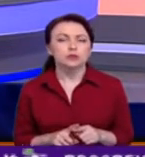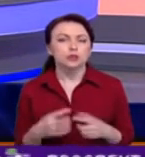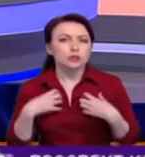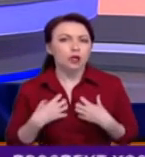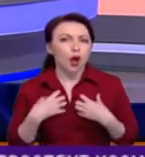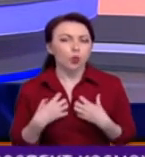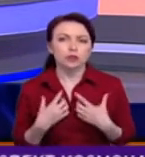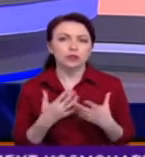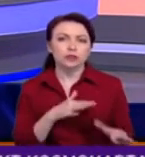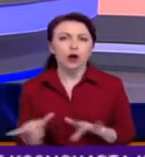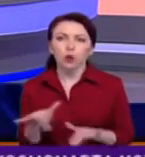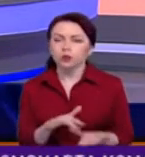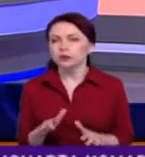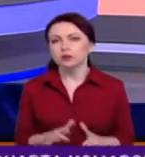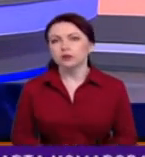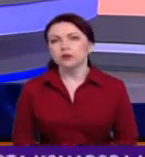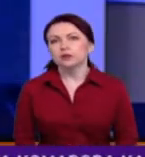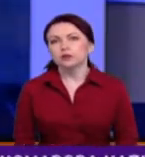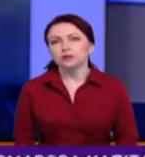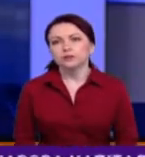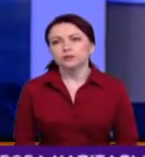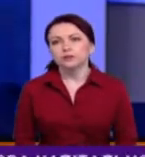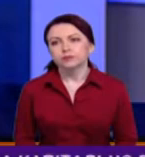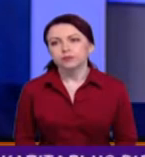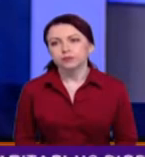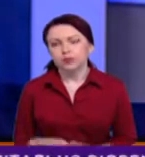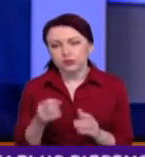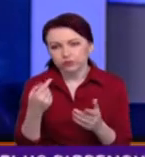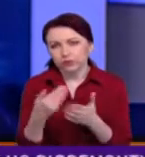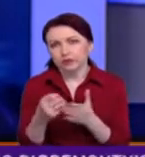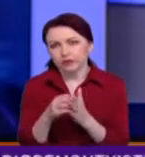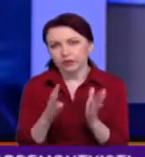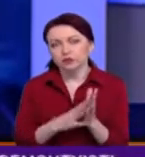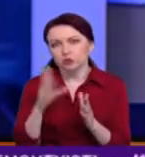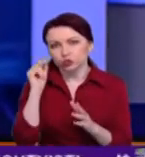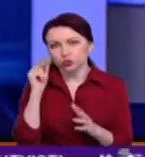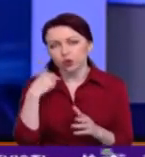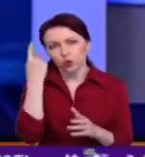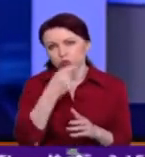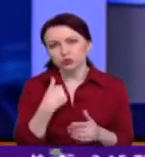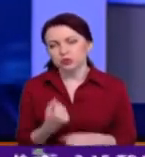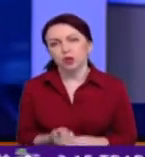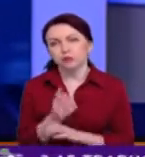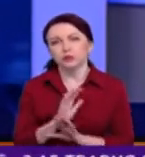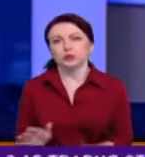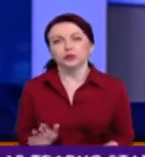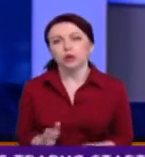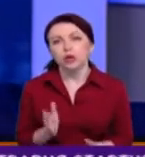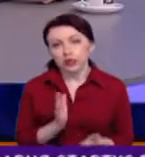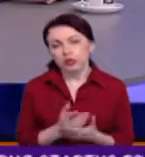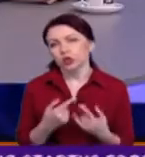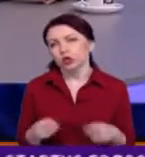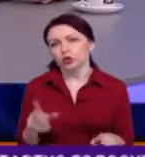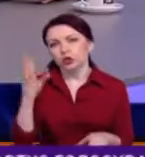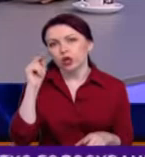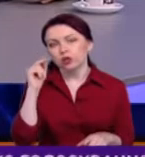траурні заходи і, ну, саме 19 числа особисто я не підтримую. Є багато інших дат. У